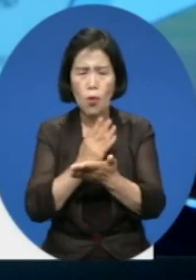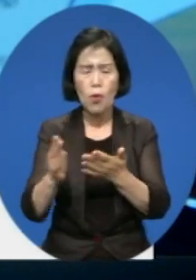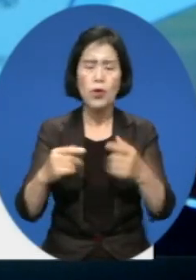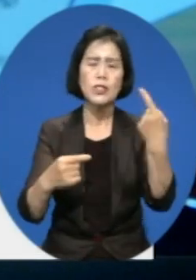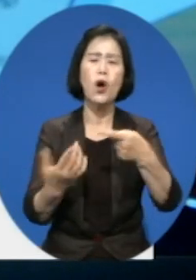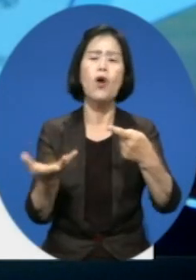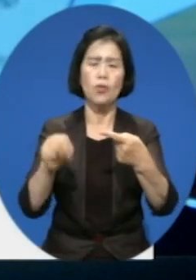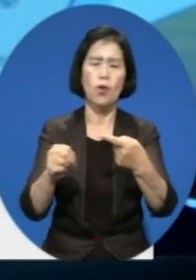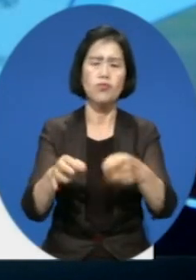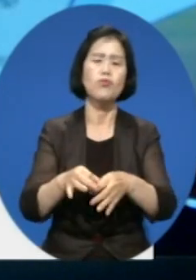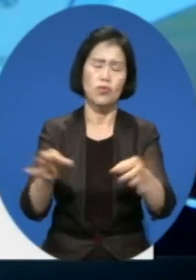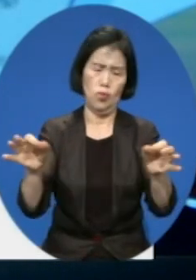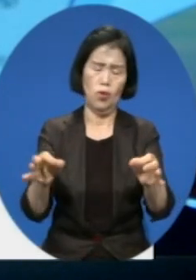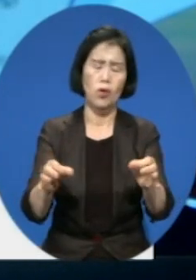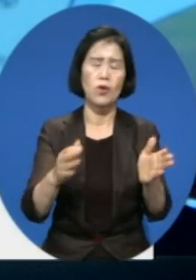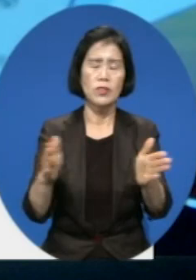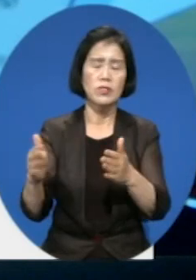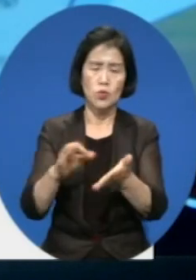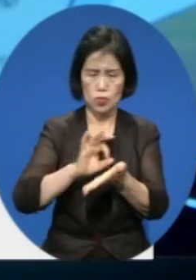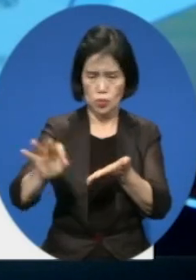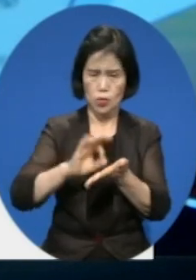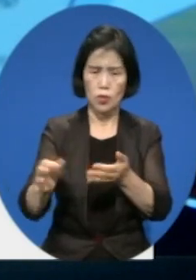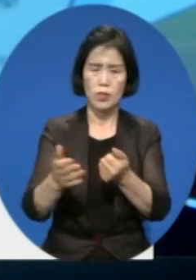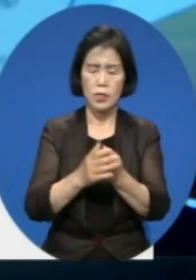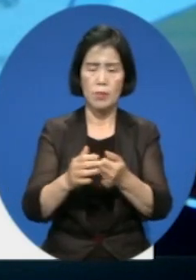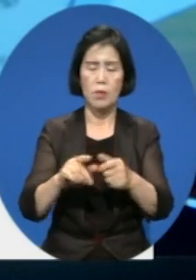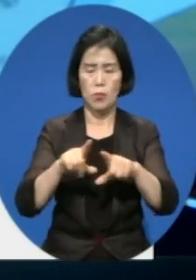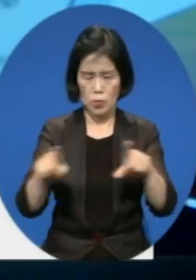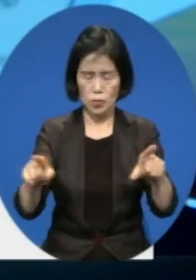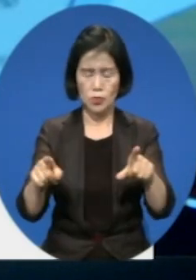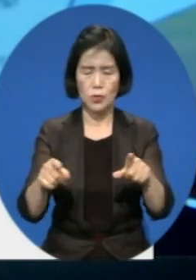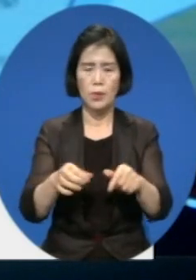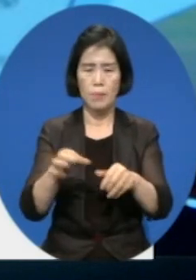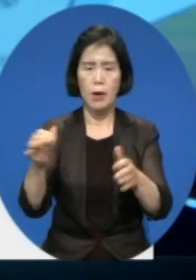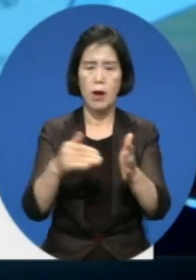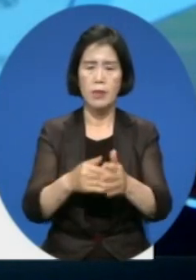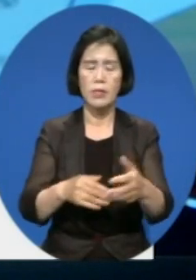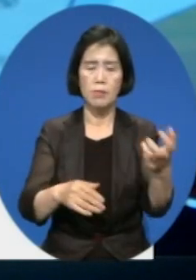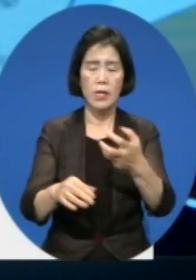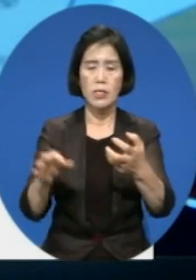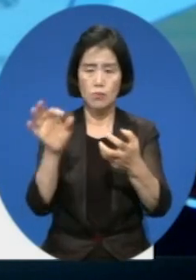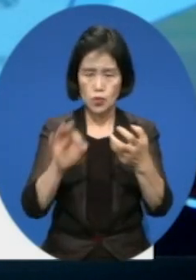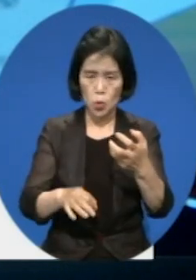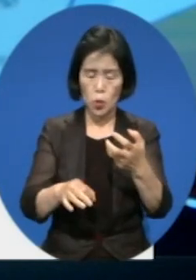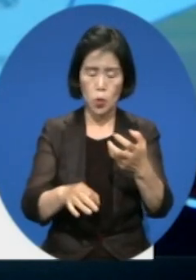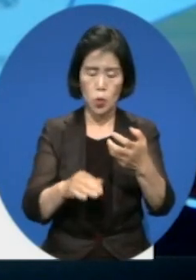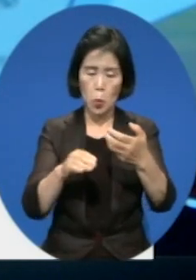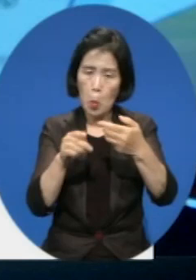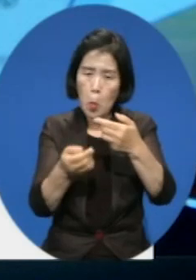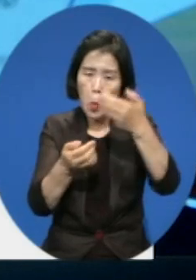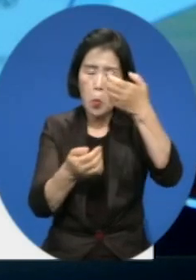그랬어요. 당시에도. 그러다가 이게 이제 보편적으로 지금 돌아갔는데 진짜로 80%와 81%를 어떻게